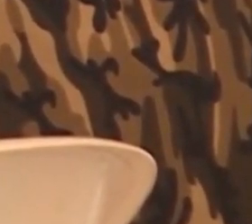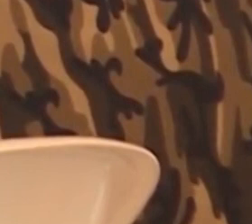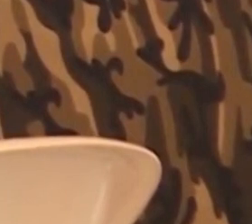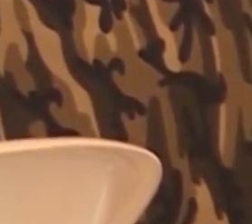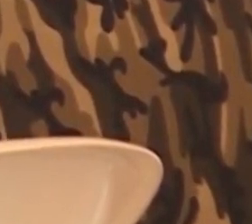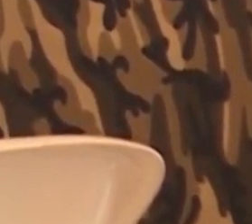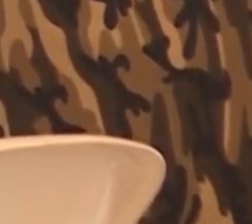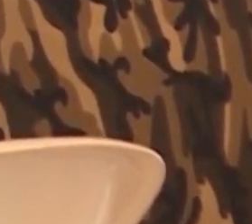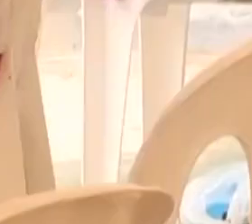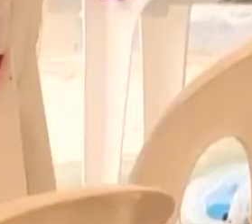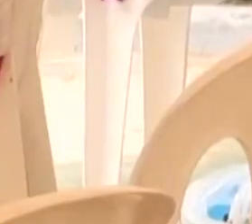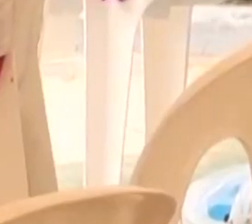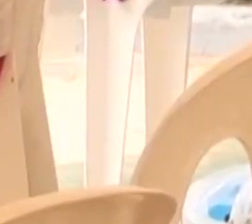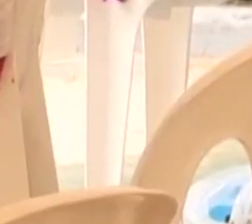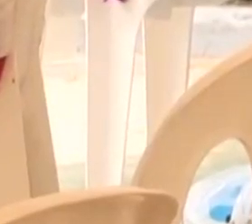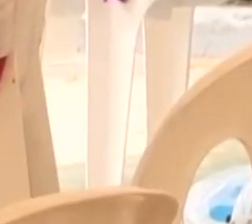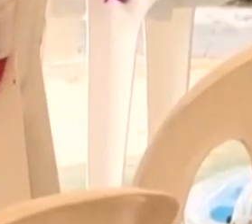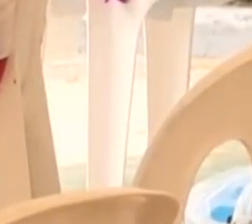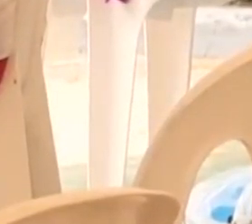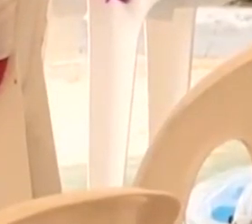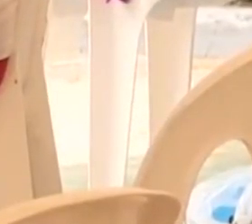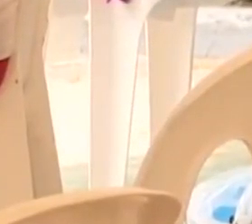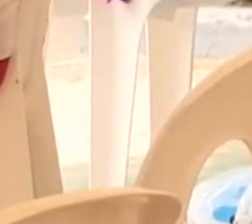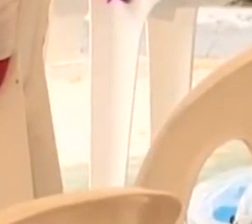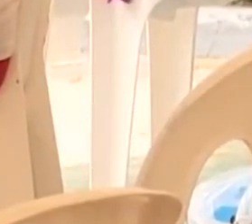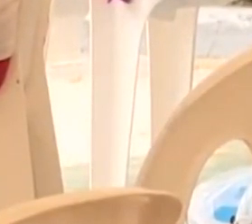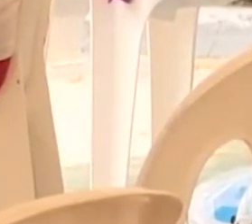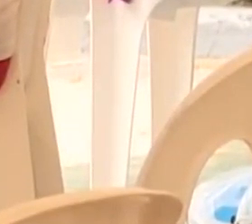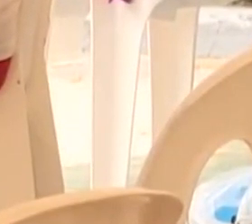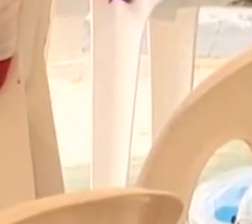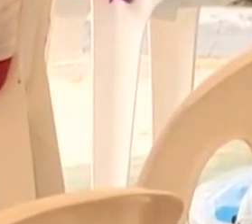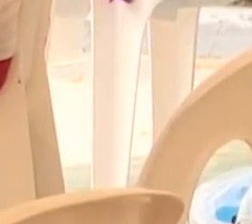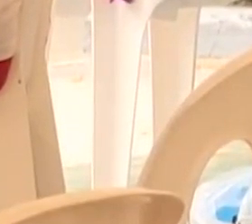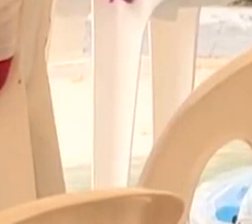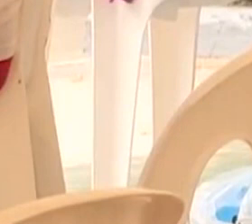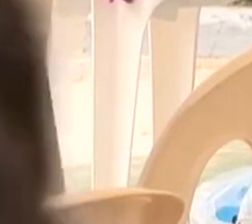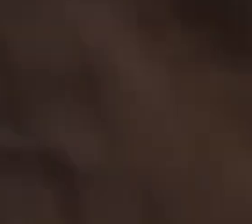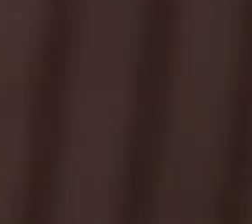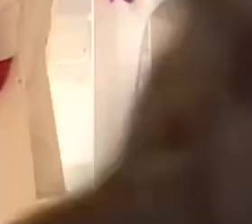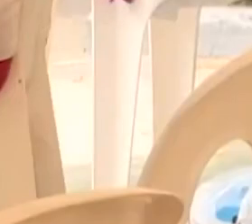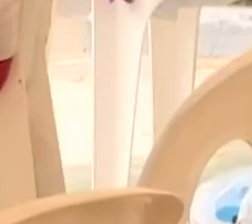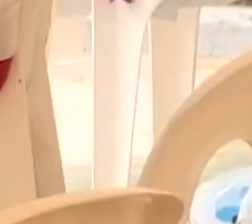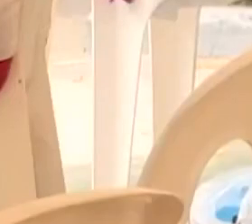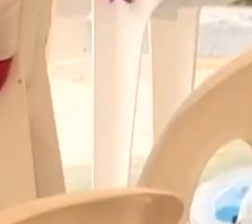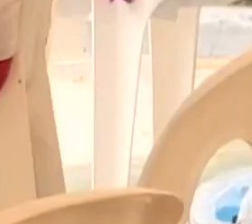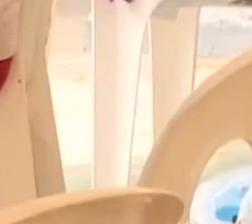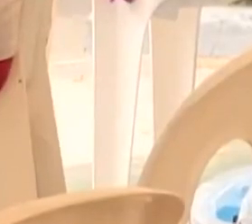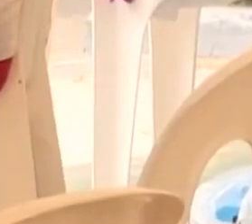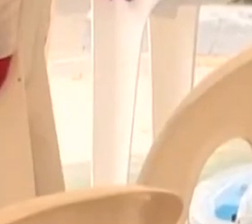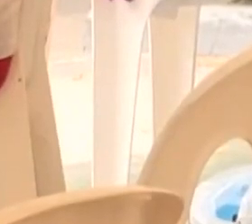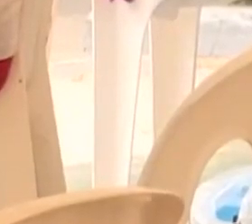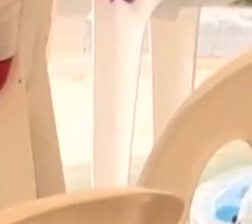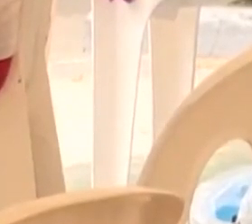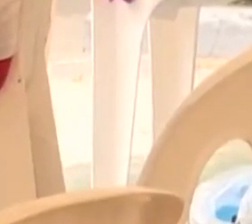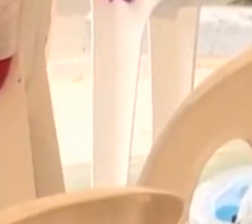นี้ดีกว่าค่ะ ค แต่คนที่อายุมากกว่า60ปีอาจจะต้องฉีด2เข็มให้มันอยู่หมัดไงคะคุณสุวิทย์ไม่อย่างนั้นเดี๋ยวภูมิไม่